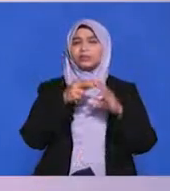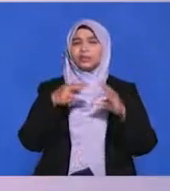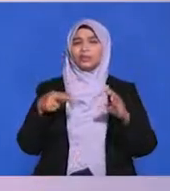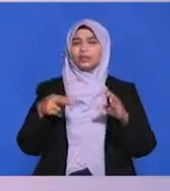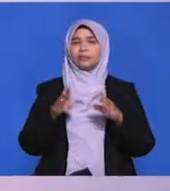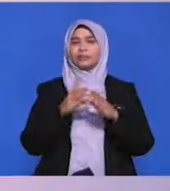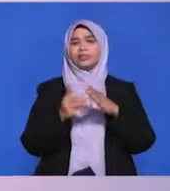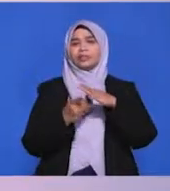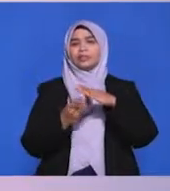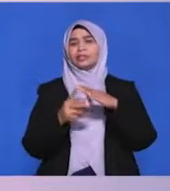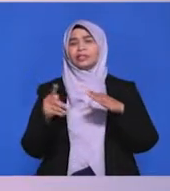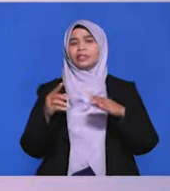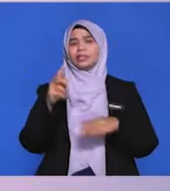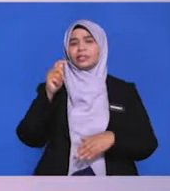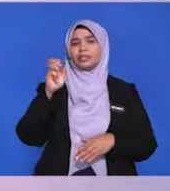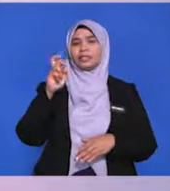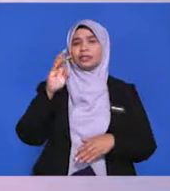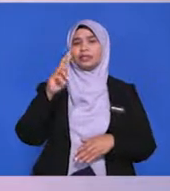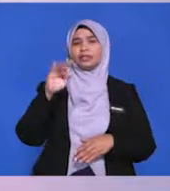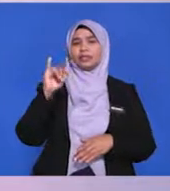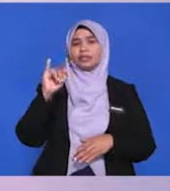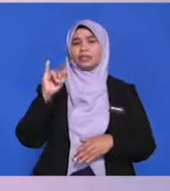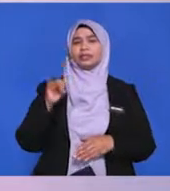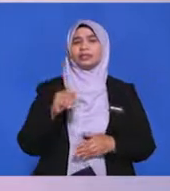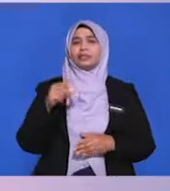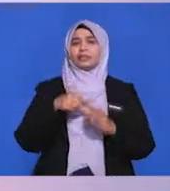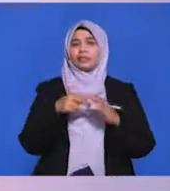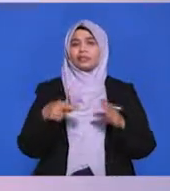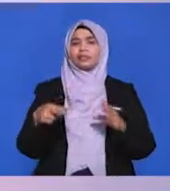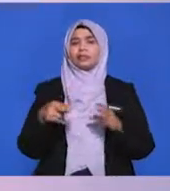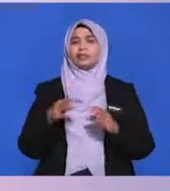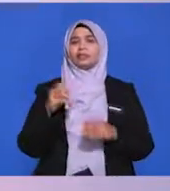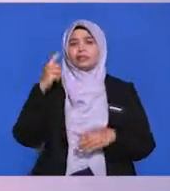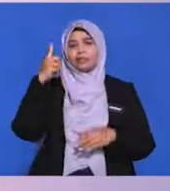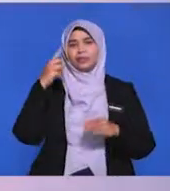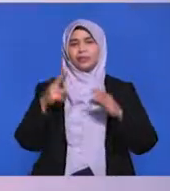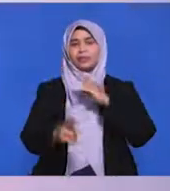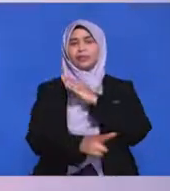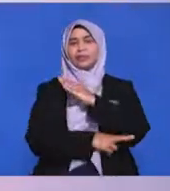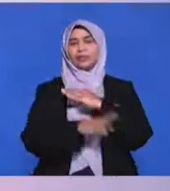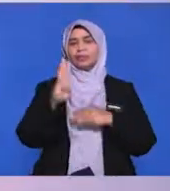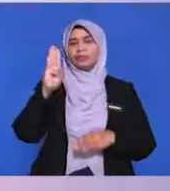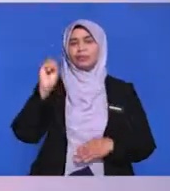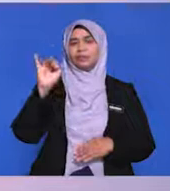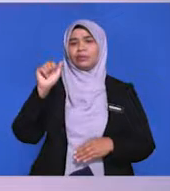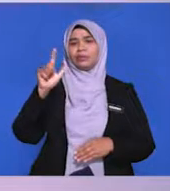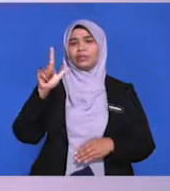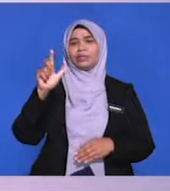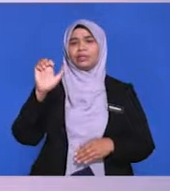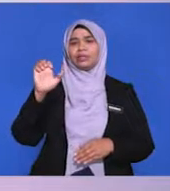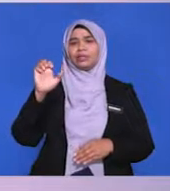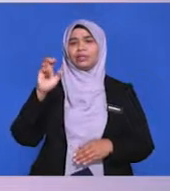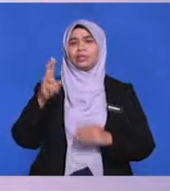gas memahami hukum Boyle hukum Charles dan hukum gay-lussac atau hukum tekanan